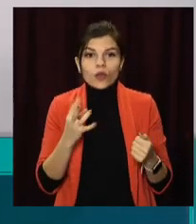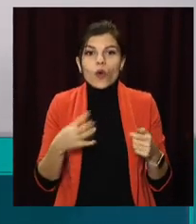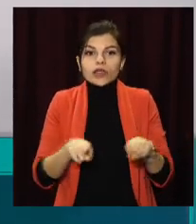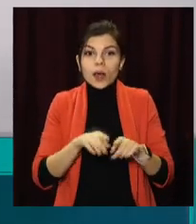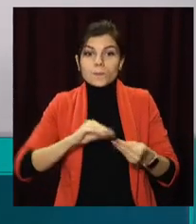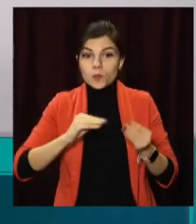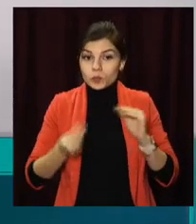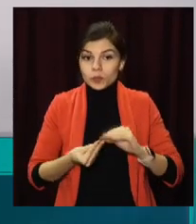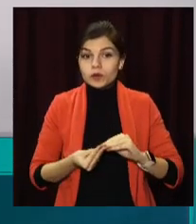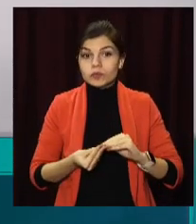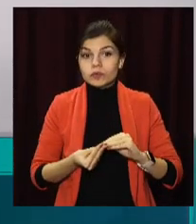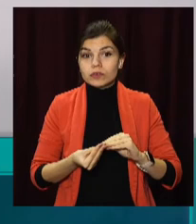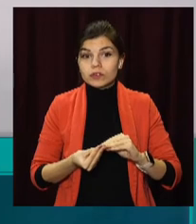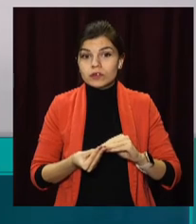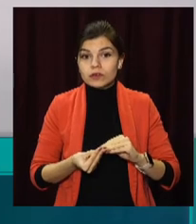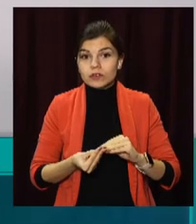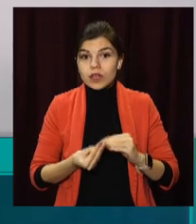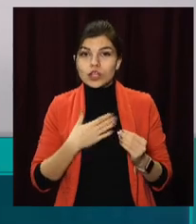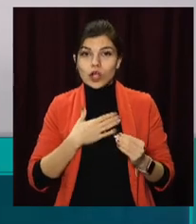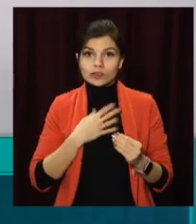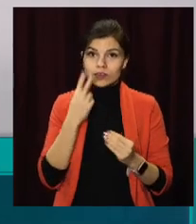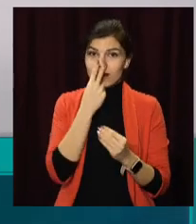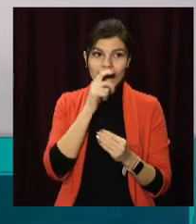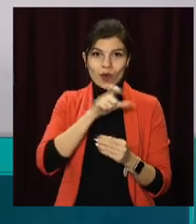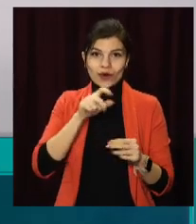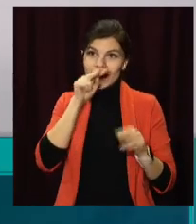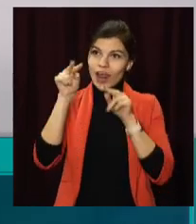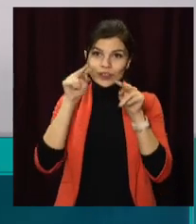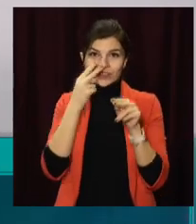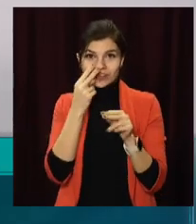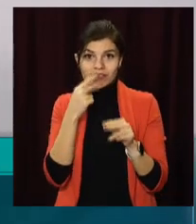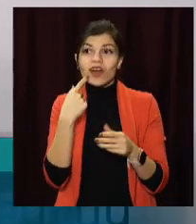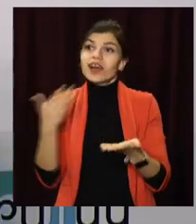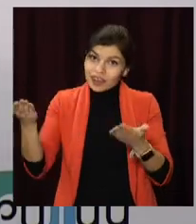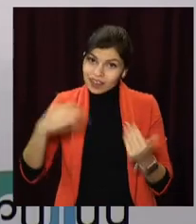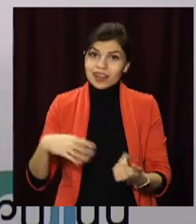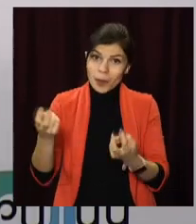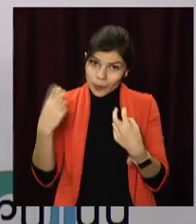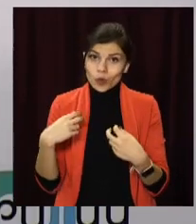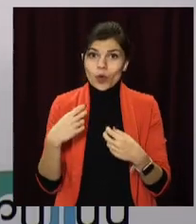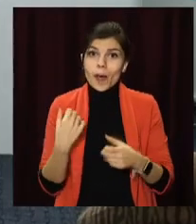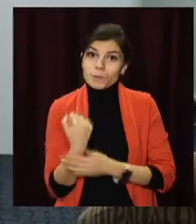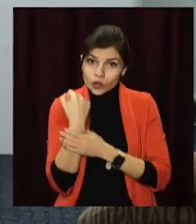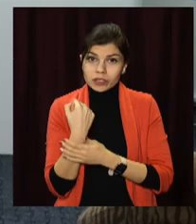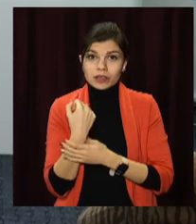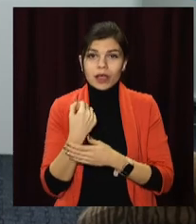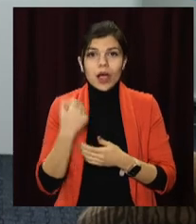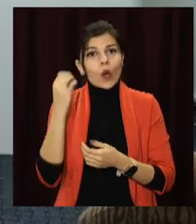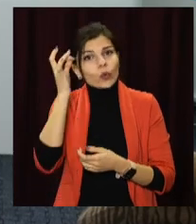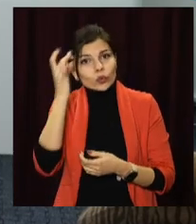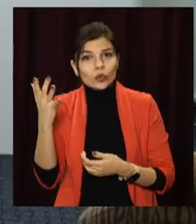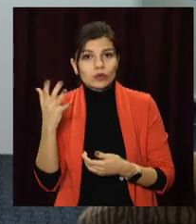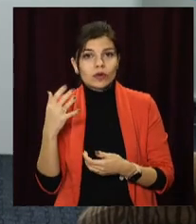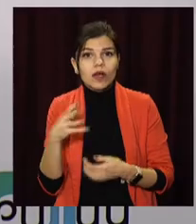проблеми з нашим глядачем, якого ми постійно кажемо, приходьте до нас, підтримуйте, підтримуйте культуру.